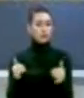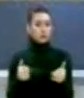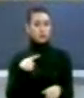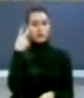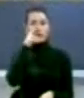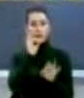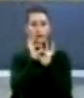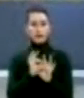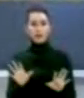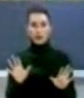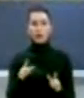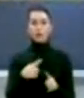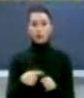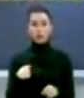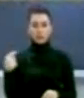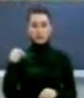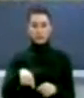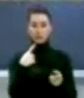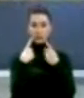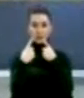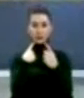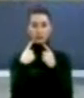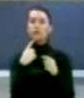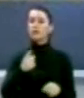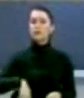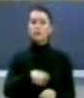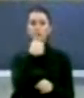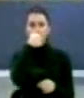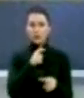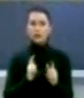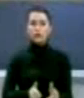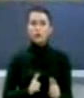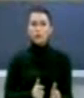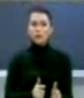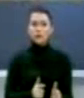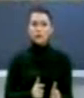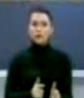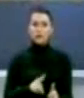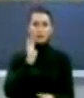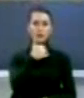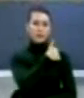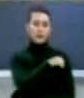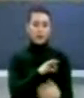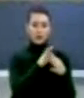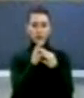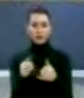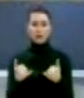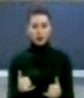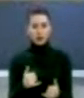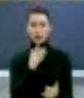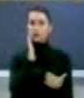parime cilë na ftohemi, kur kush s'ka luftu, apo nuk ka prit qëto 15 vjetë, mi anis mi